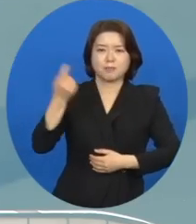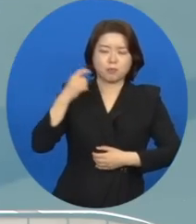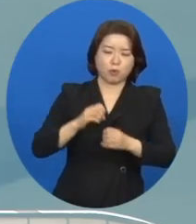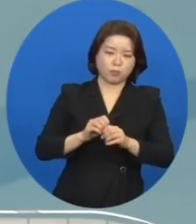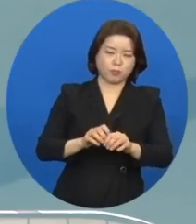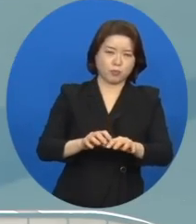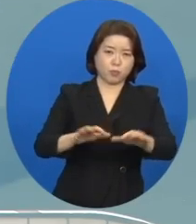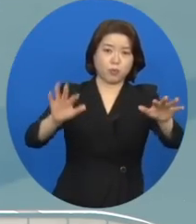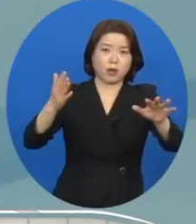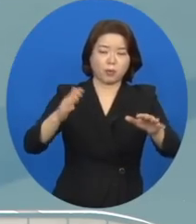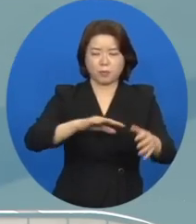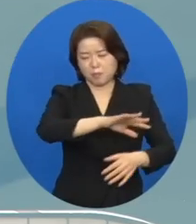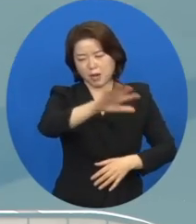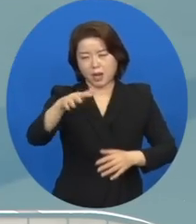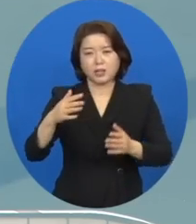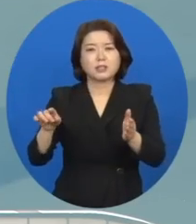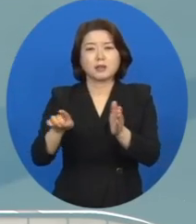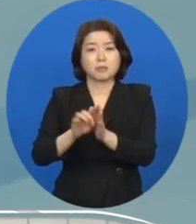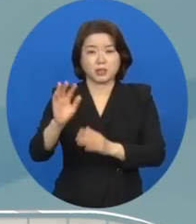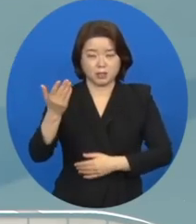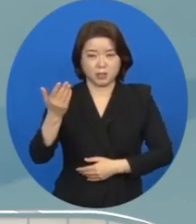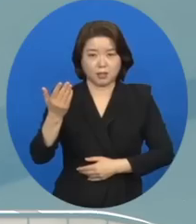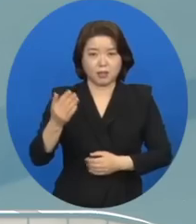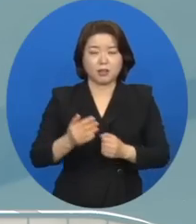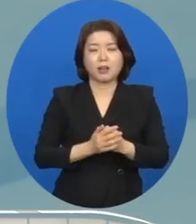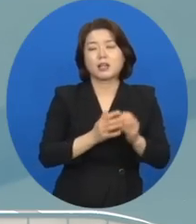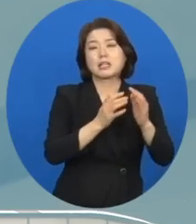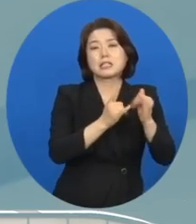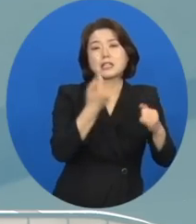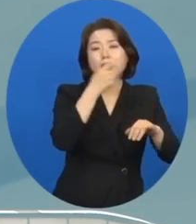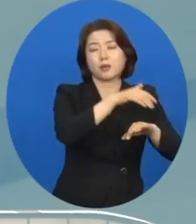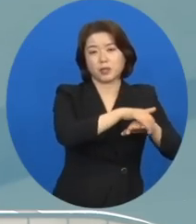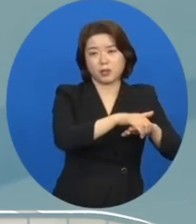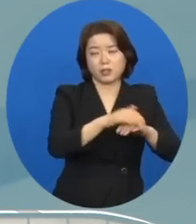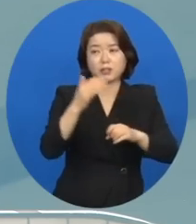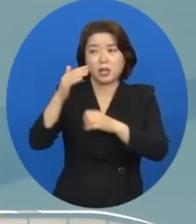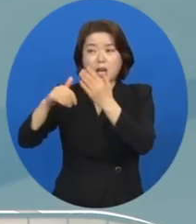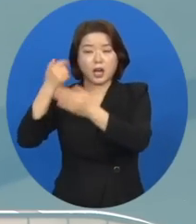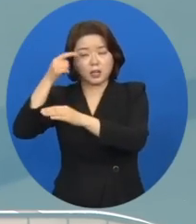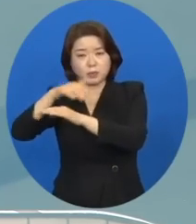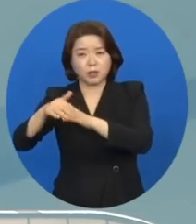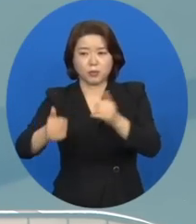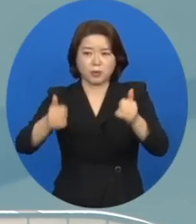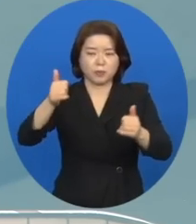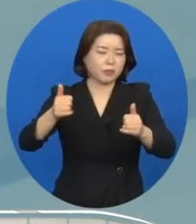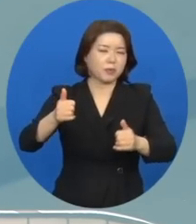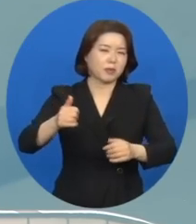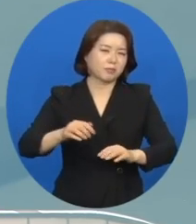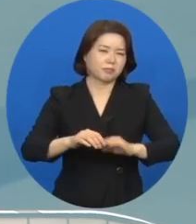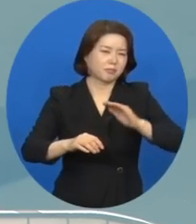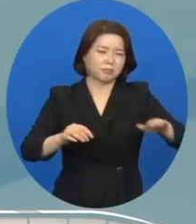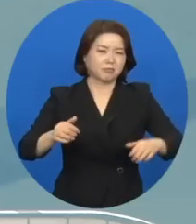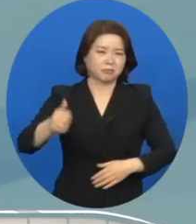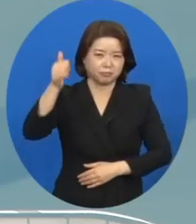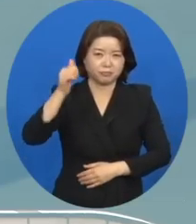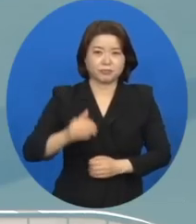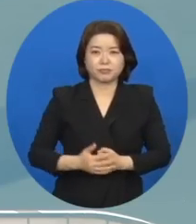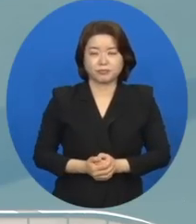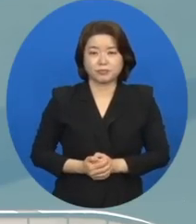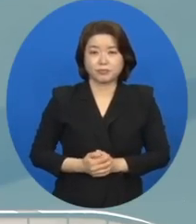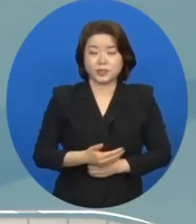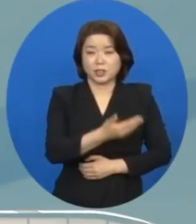것입니다. 사람의 전략은 절대로 하나님의 모략을 이길 수가 없는 것입니다. 사랑하는